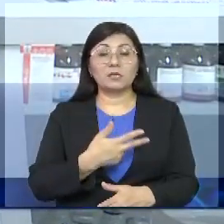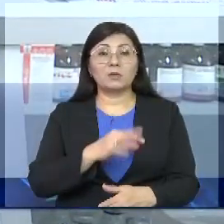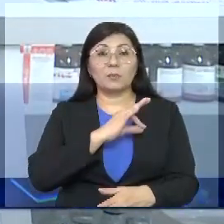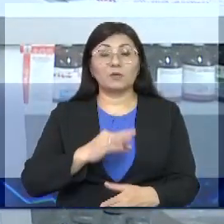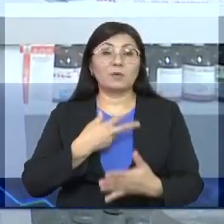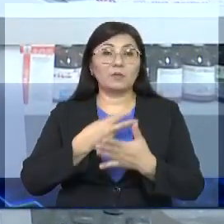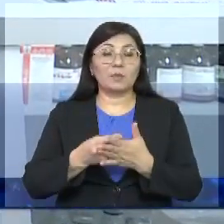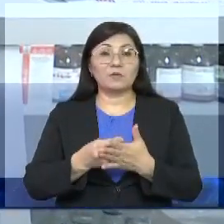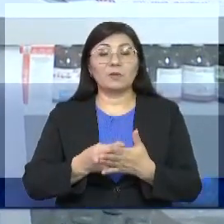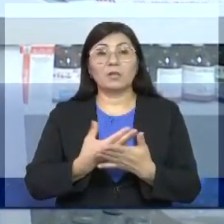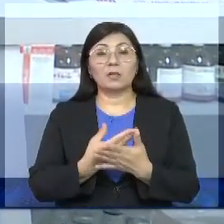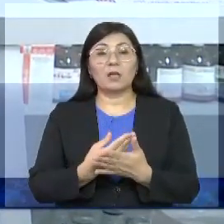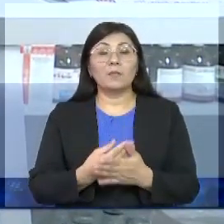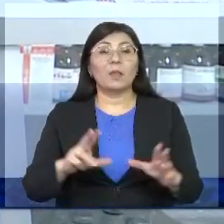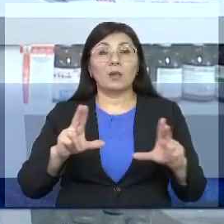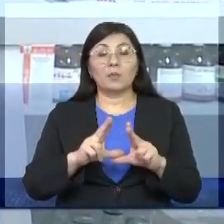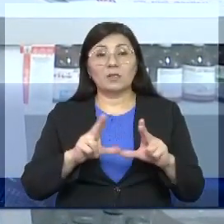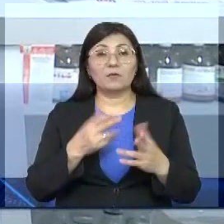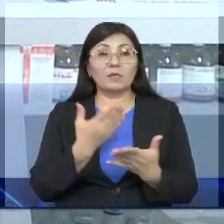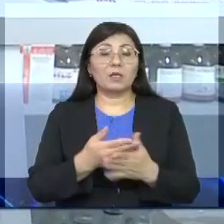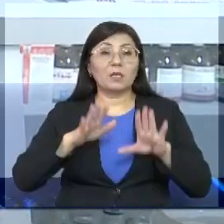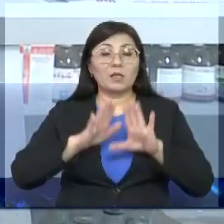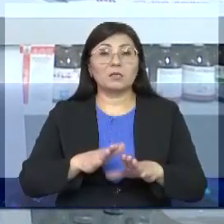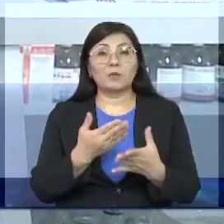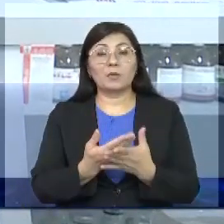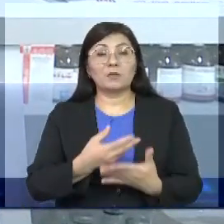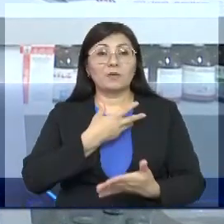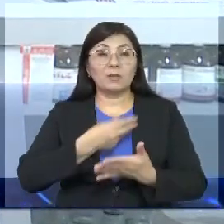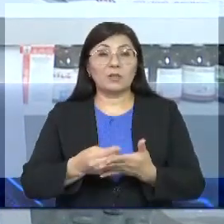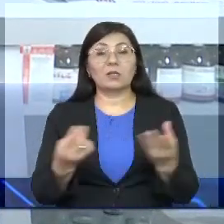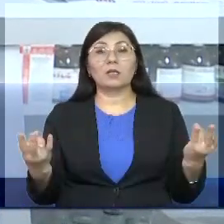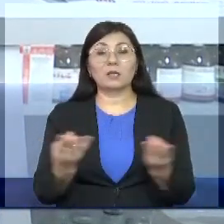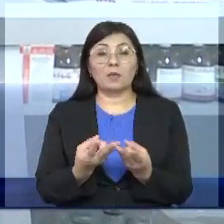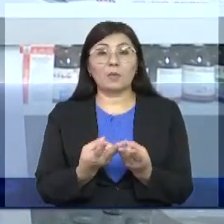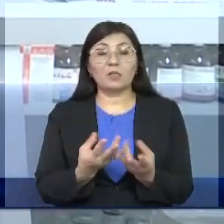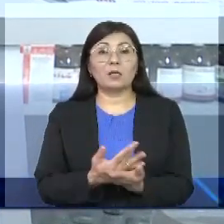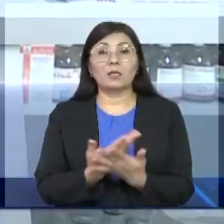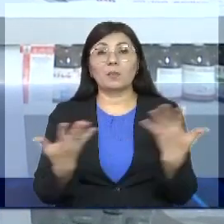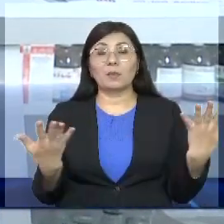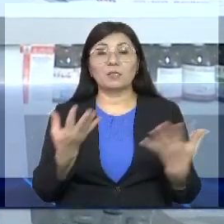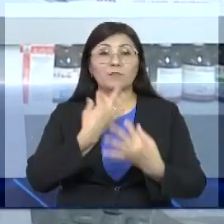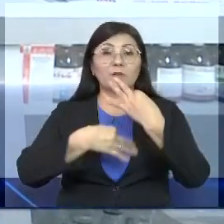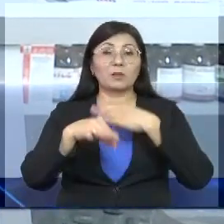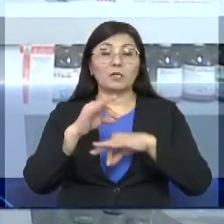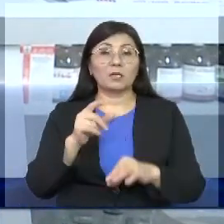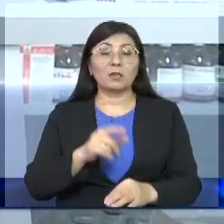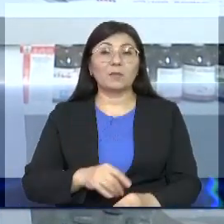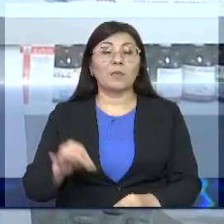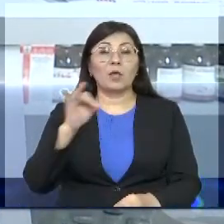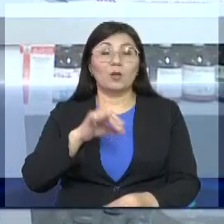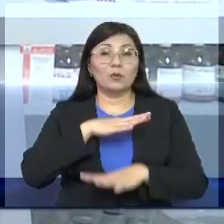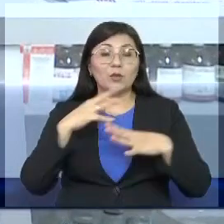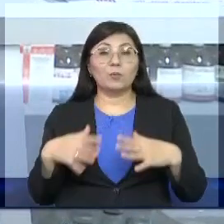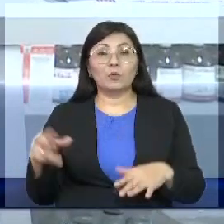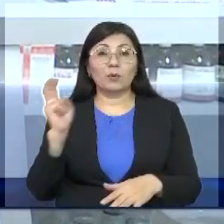на закуп оборудования, шкафов и прилавков. Остальная часть – на приобретение необходимого ассортимента препаратов. Людей очень много приходит.